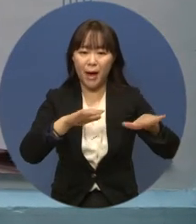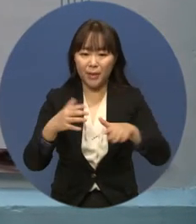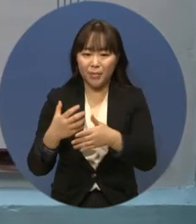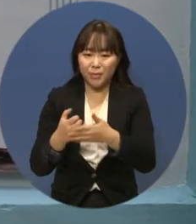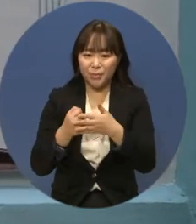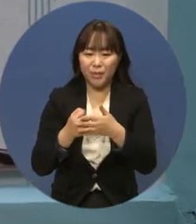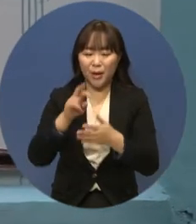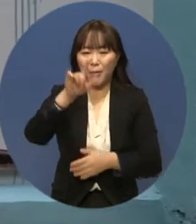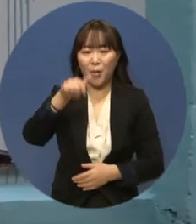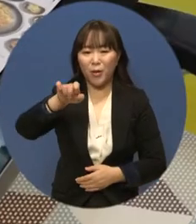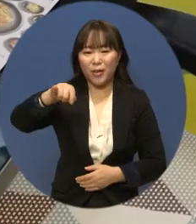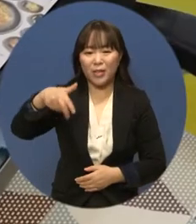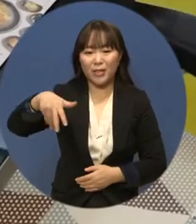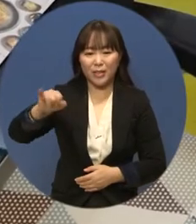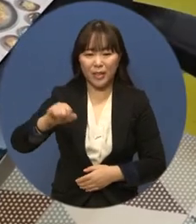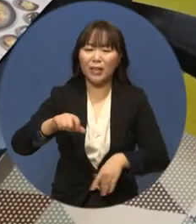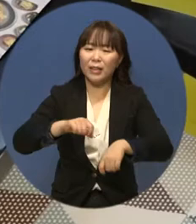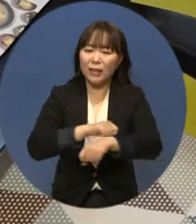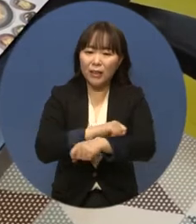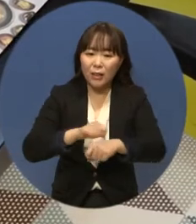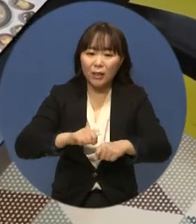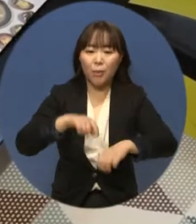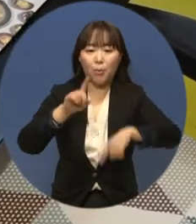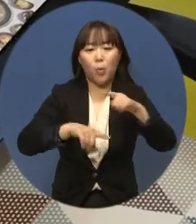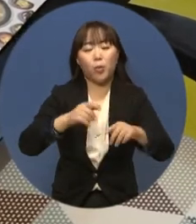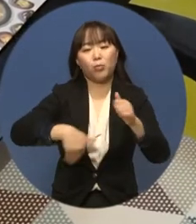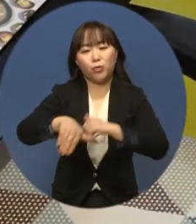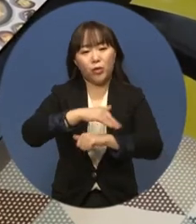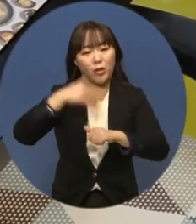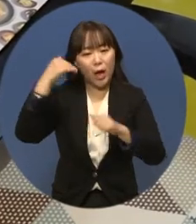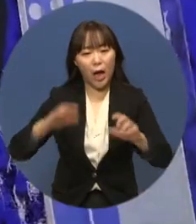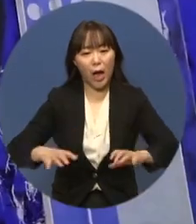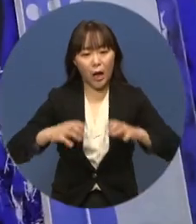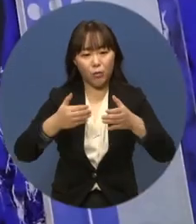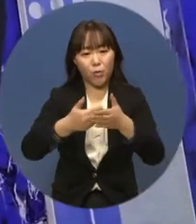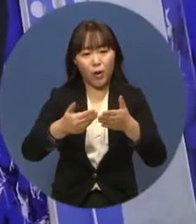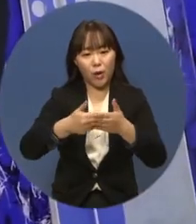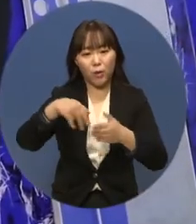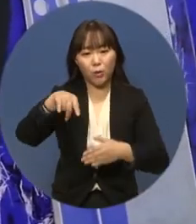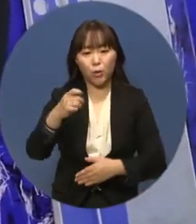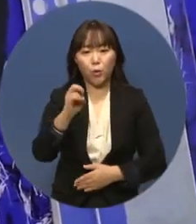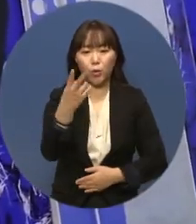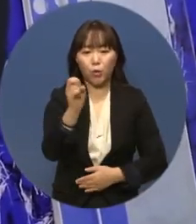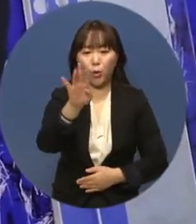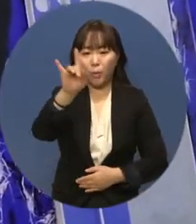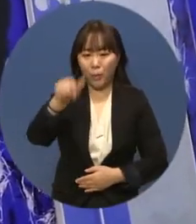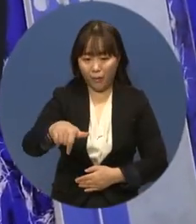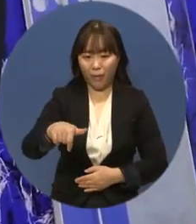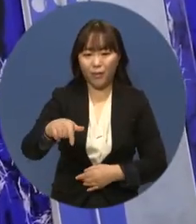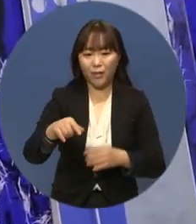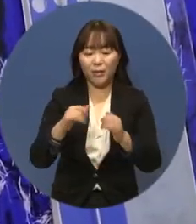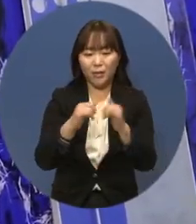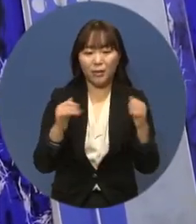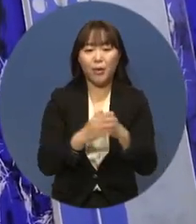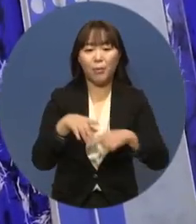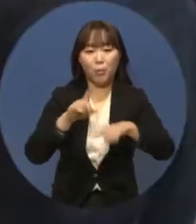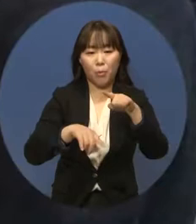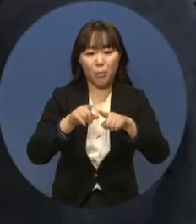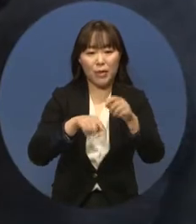품은 먹갈치. 특히 목포 풍경은 한국 화가 조용백 작가가 목포의